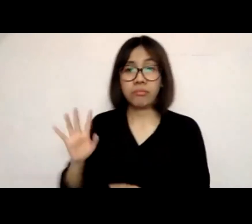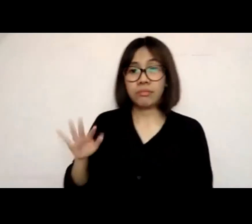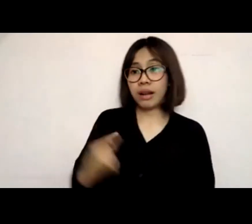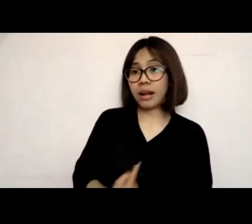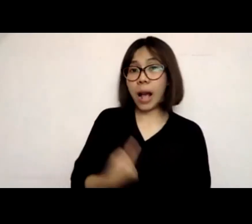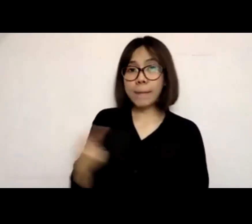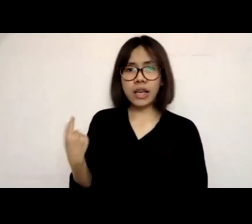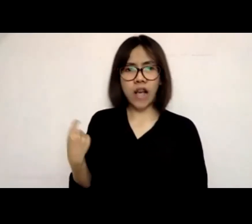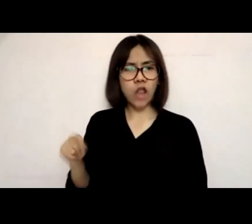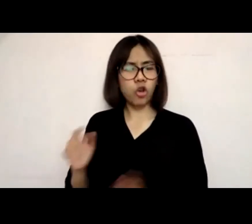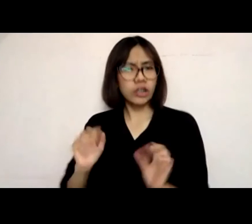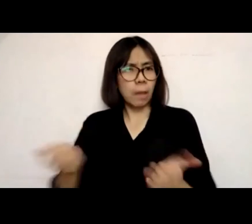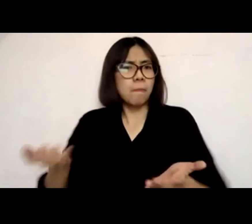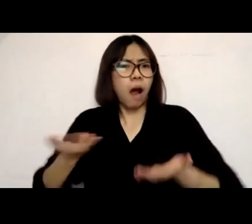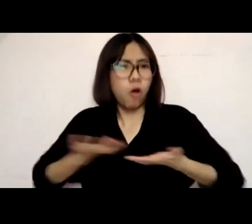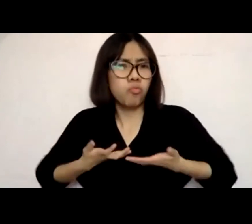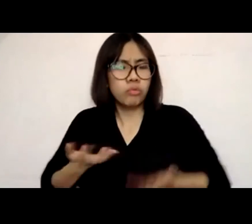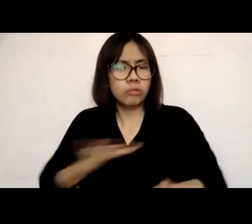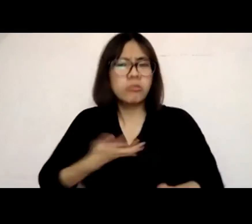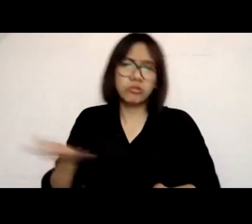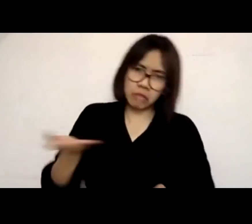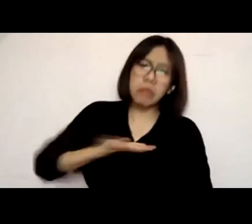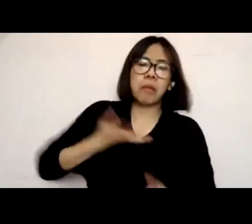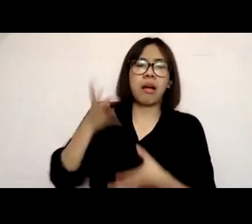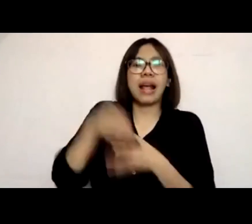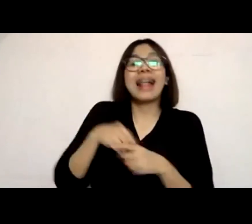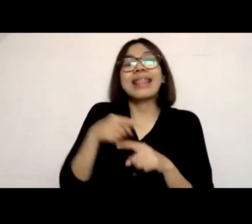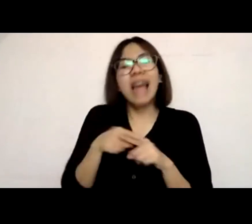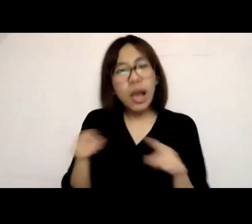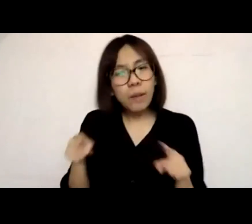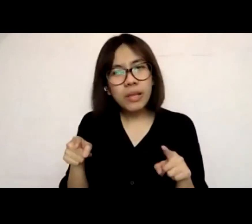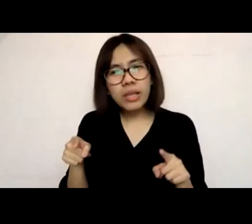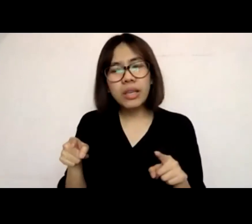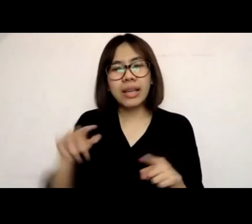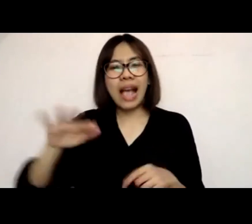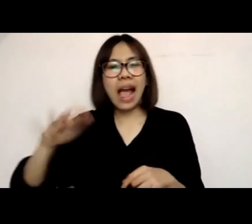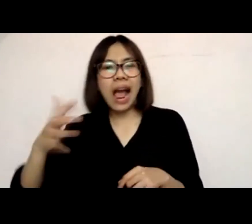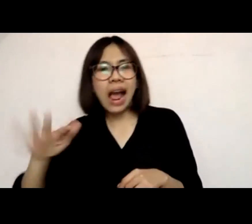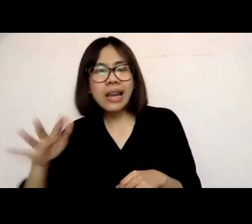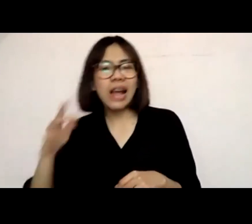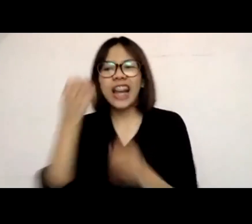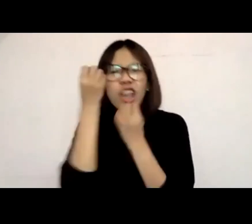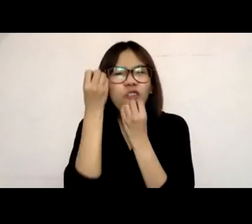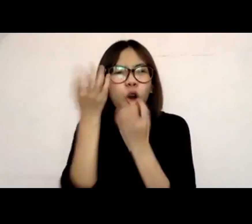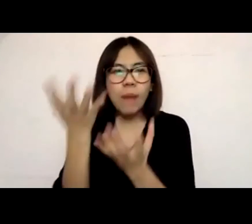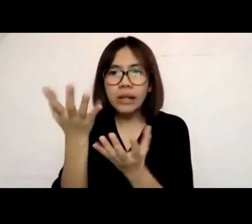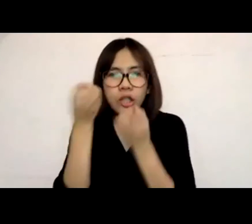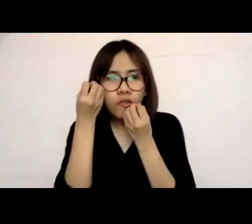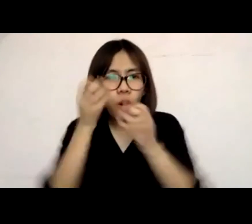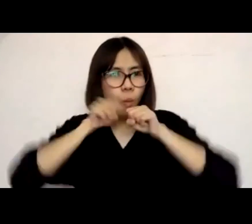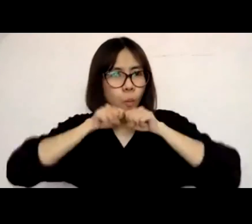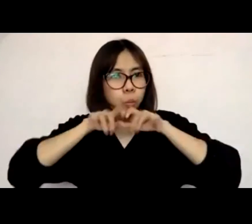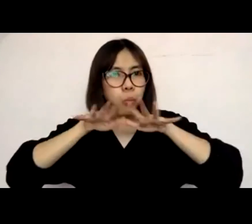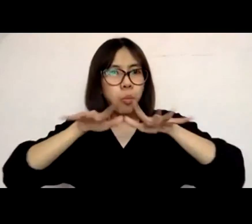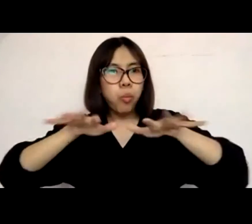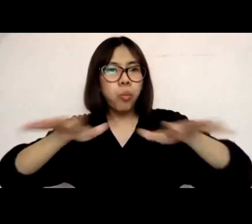bersedia. Cuman pada akhirnya kadang itu terjadi karena ketidaktahuan informasi gitu ya, misalnya apakah ada